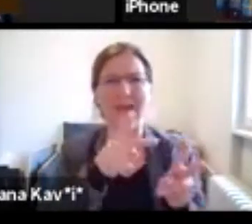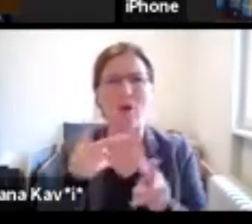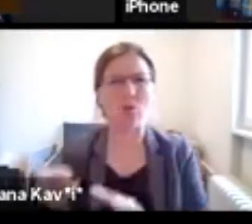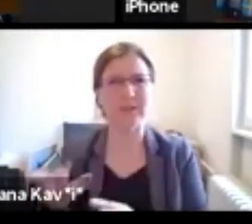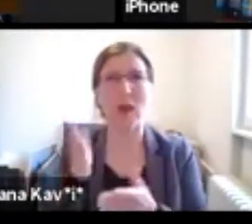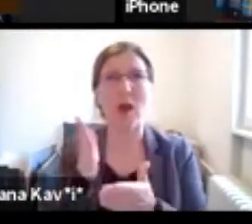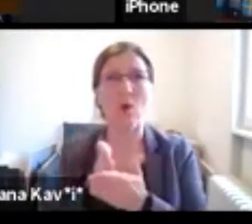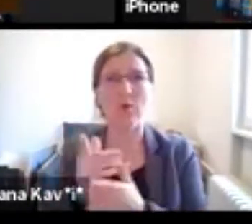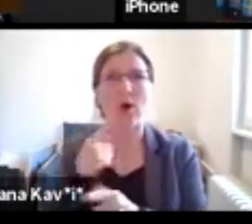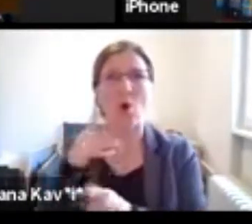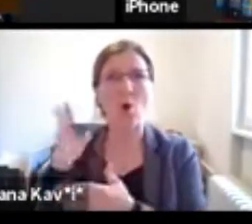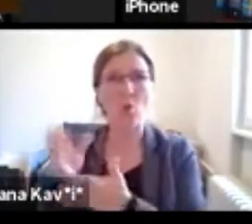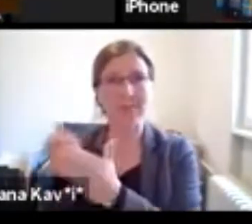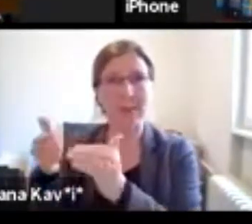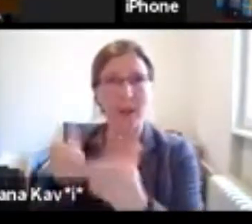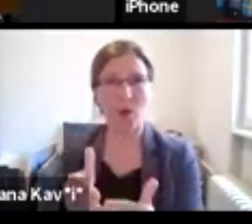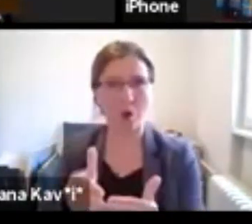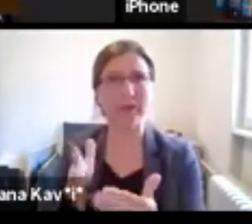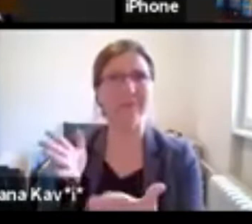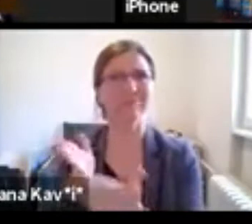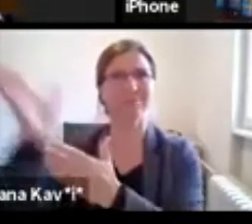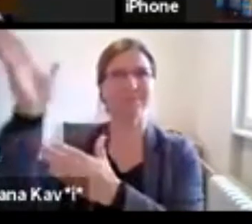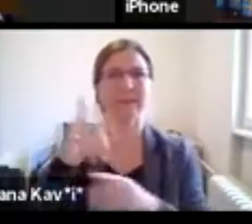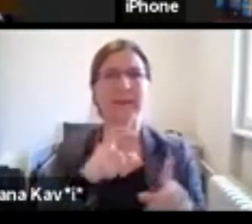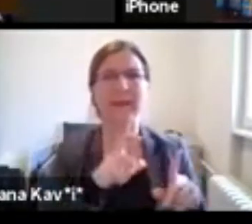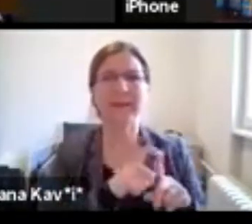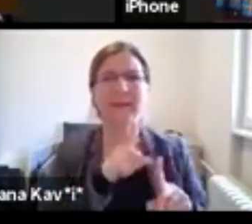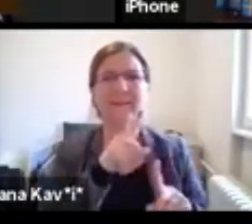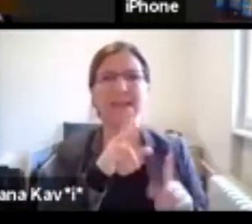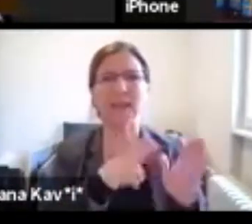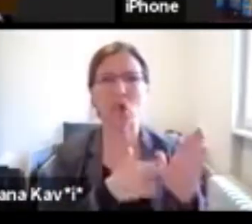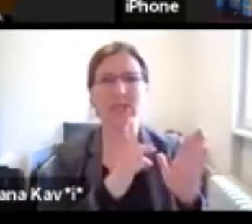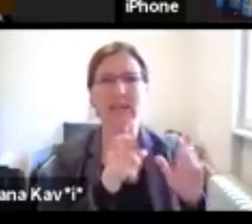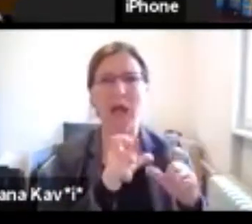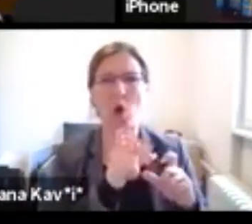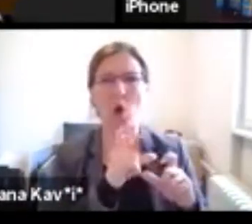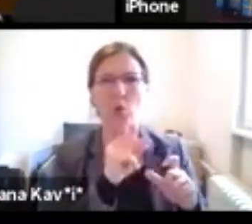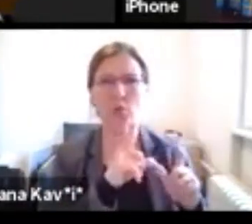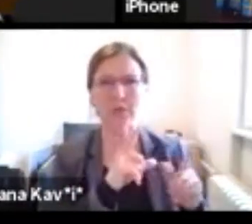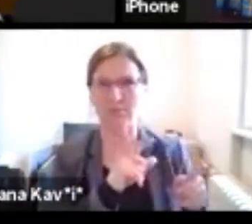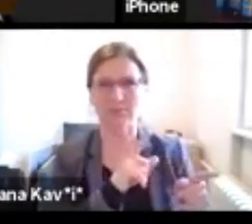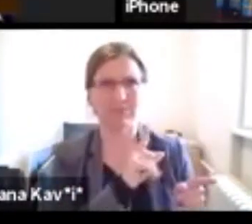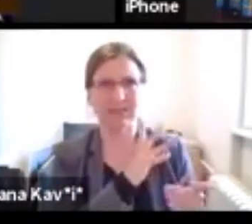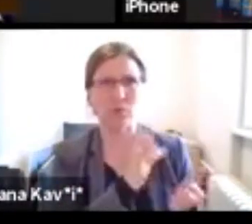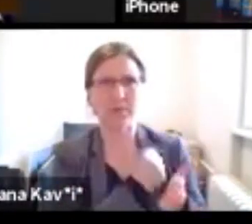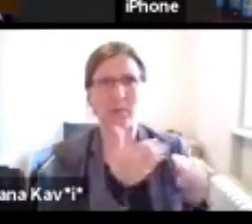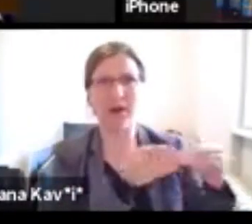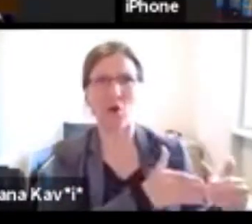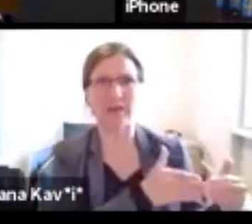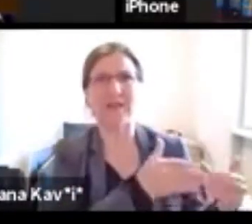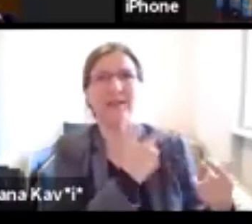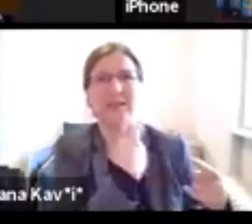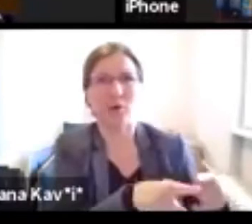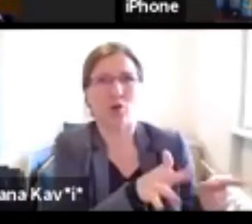dinosaurusi nisu s nama jer se nisu prilagodili, tako i korona kriza tražila od svih nas koji se bavimo profesionalnom rehabilitacijom